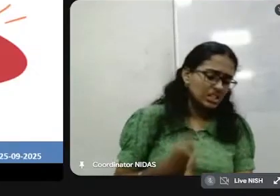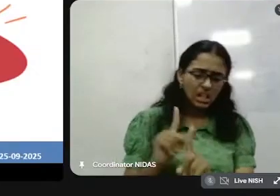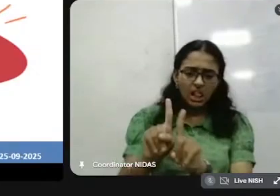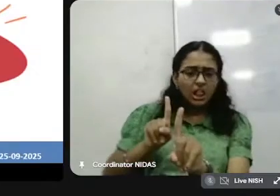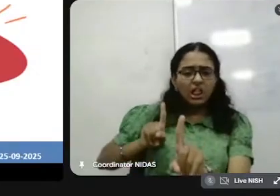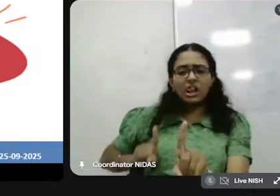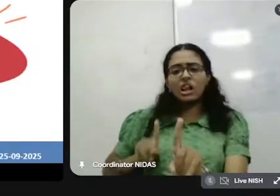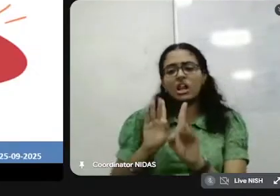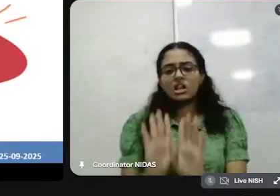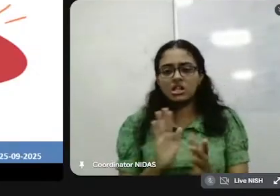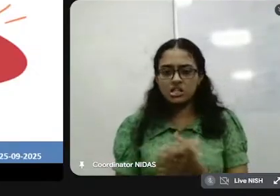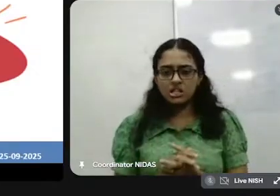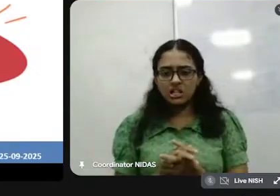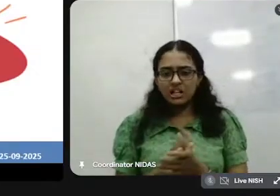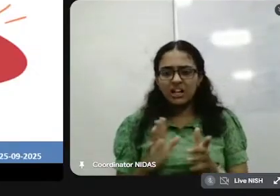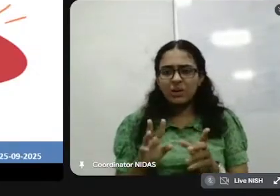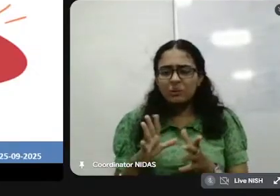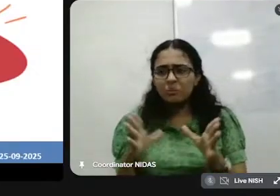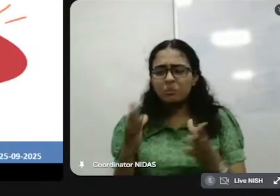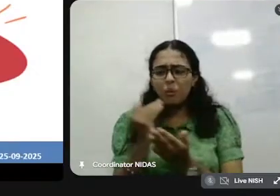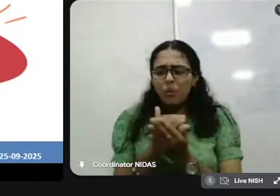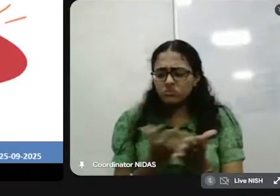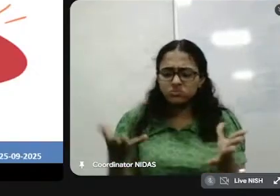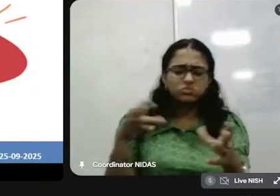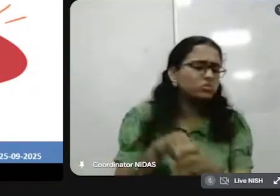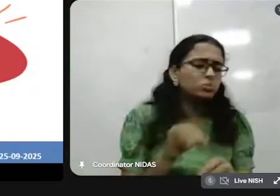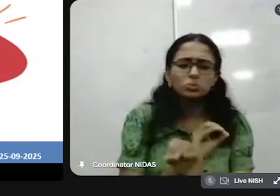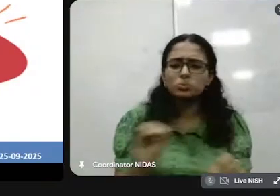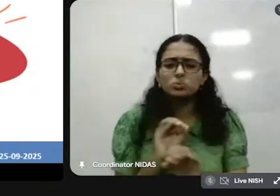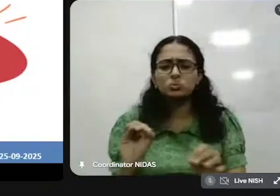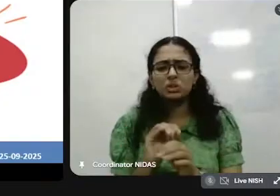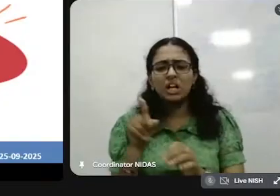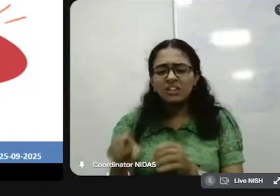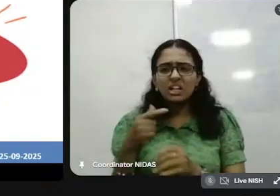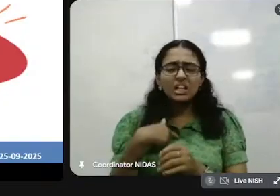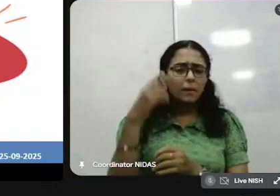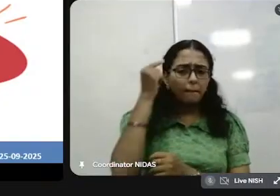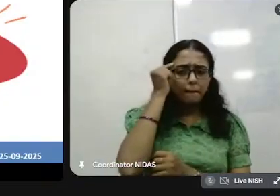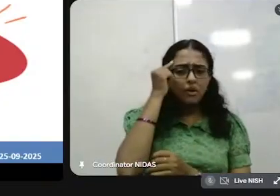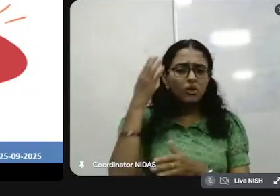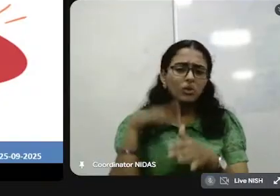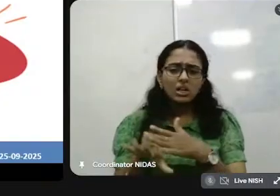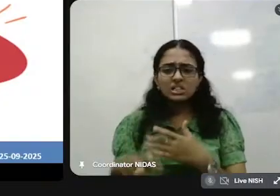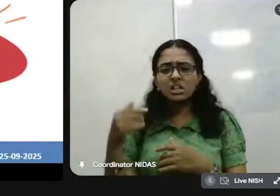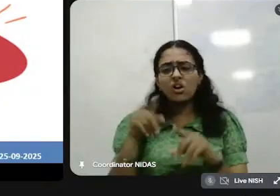അവസ്ഥ ഉണ്ടായിരിക്കാം, ഒന്നിനും പാർട്ടിസിപ്പേറ്റ് ചെയ്യുന്നുണ്ടാവില്ലായിരിക്കാം. ആ സമയത്ത് അവരുടെ മനസ്സിലും നെഗറ്റീവായിട്ടുള്ള